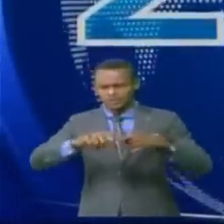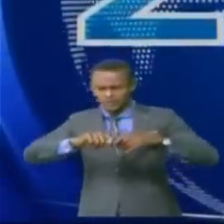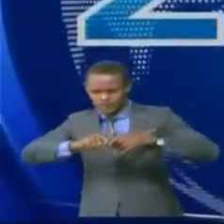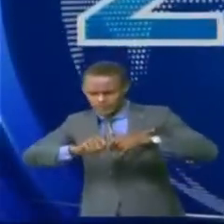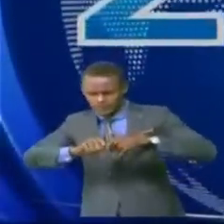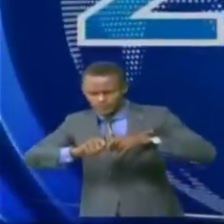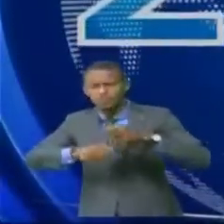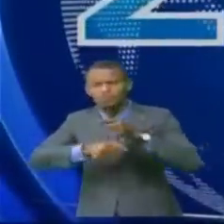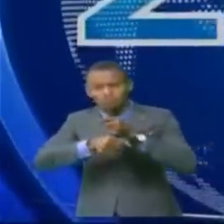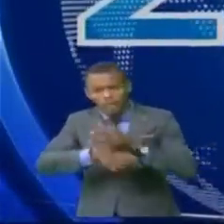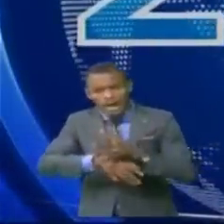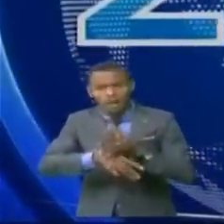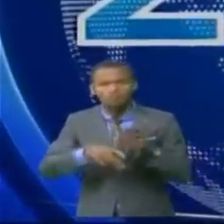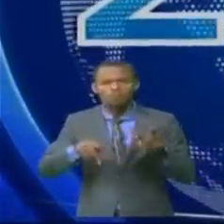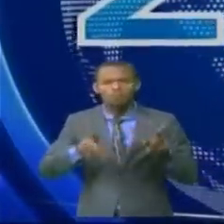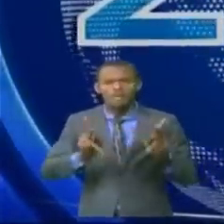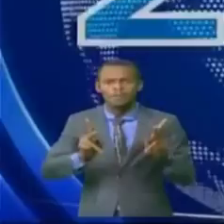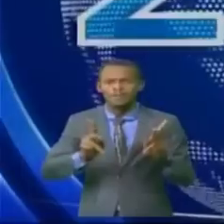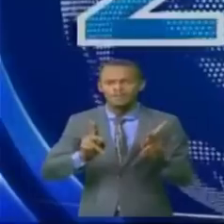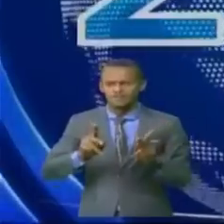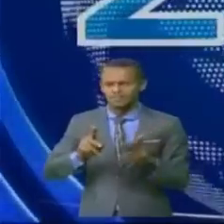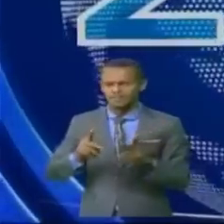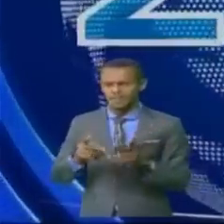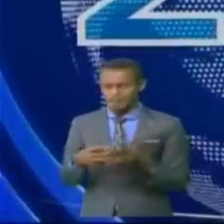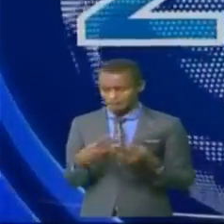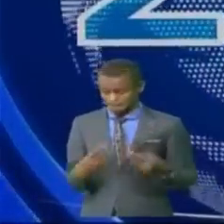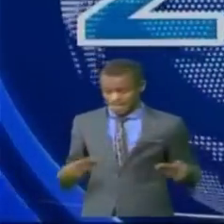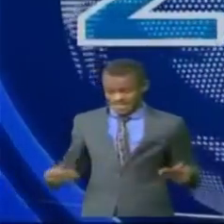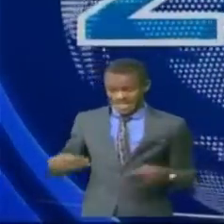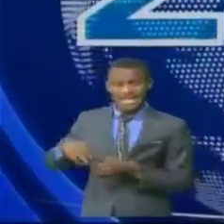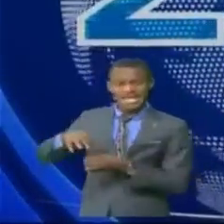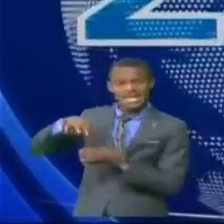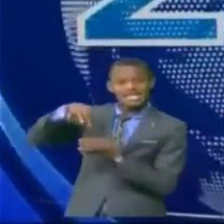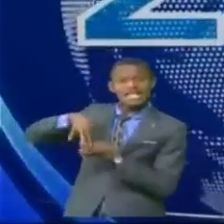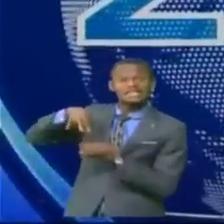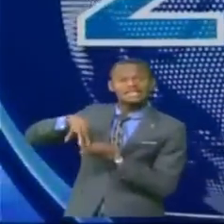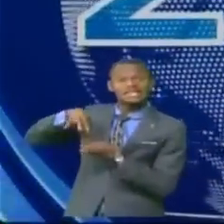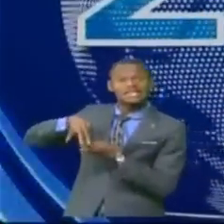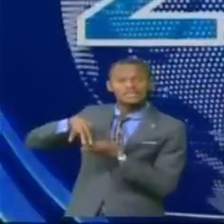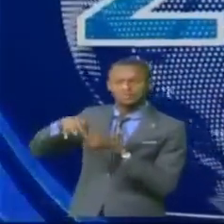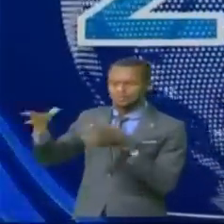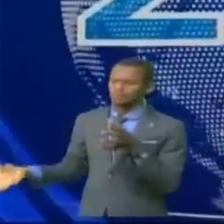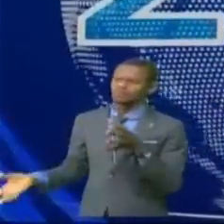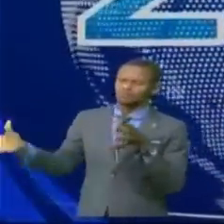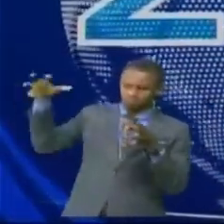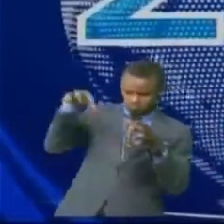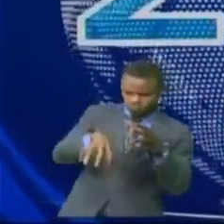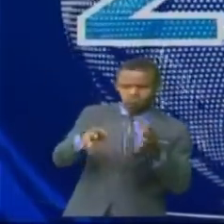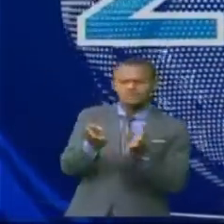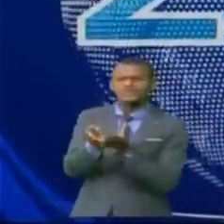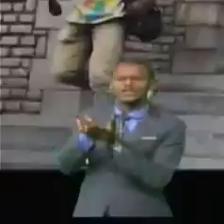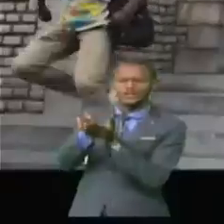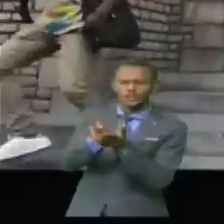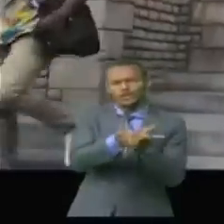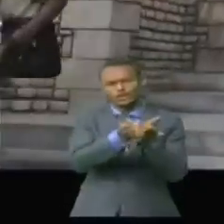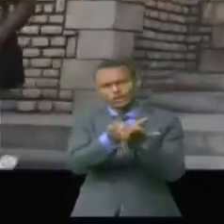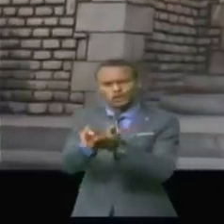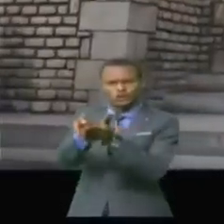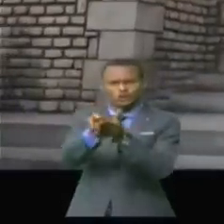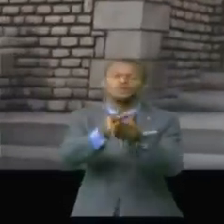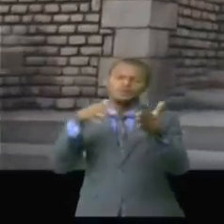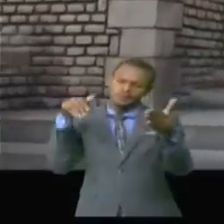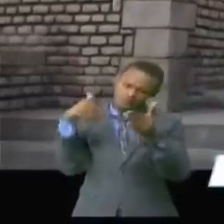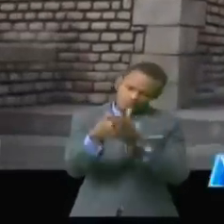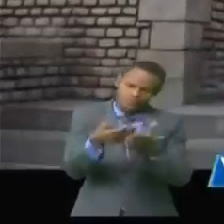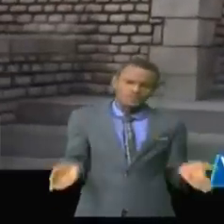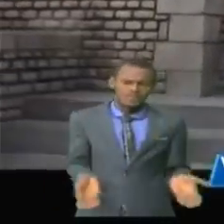Un groupe d'experts de l'ONATRA et d'autres structures étatiques ont visité les sites concernés. Pierre Mboussaïdi.